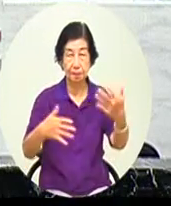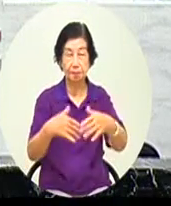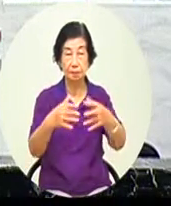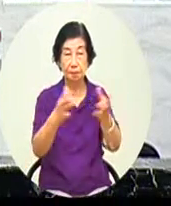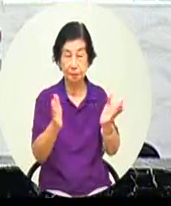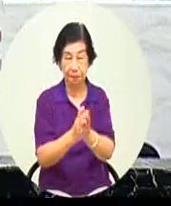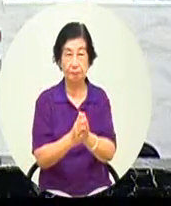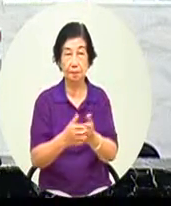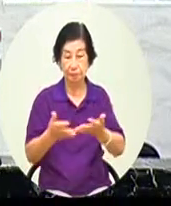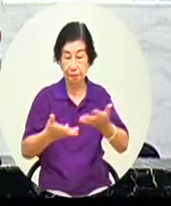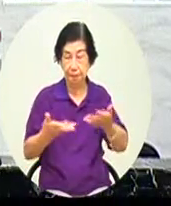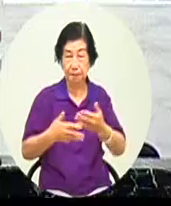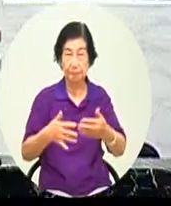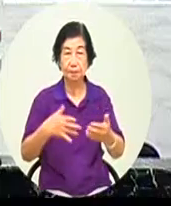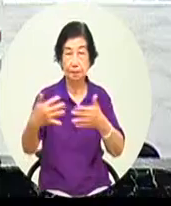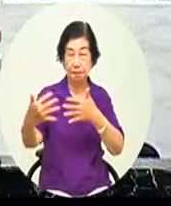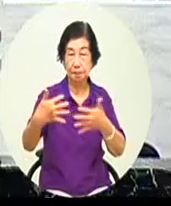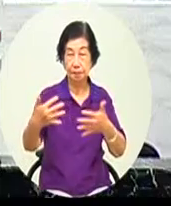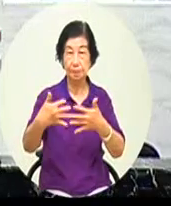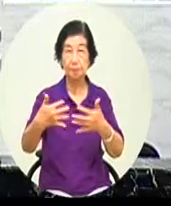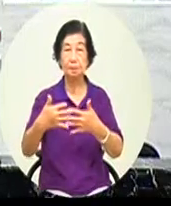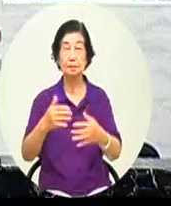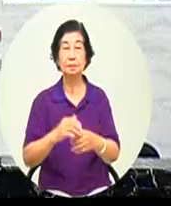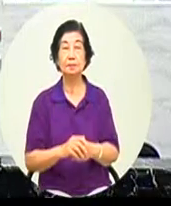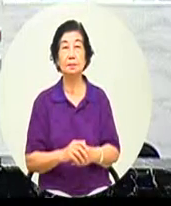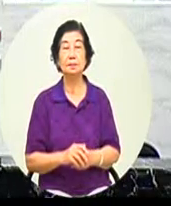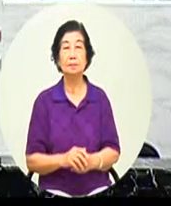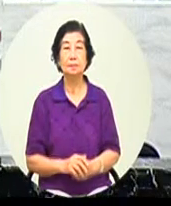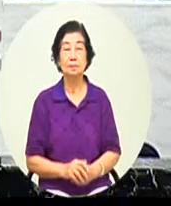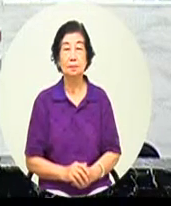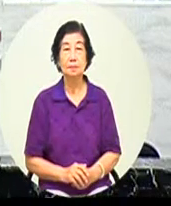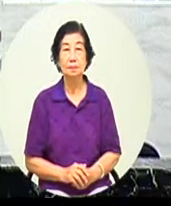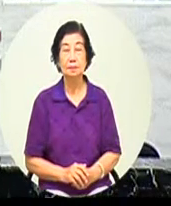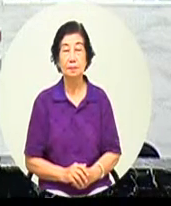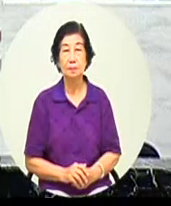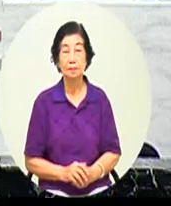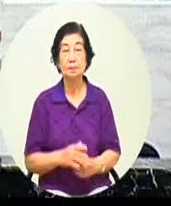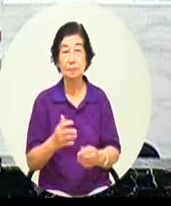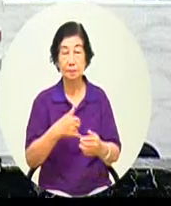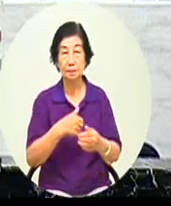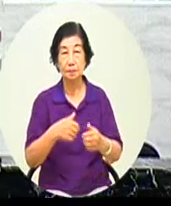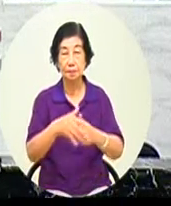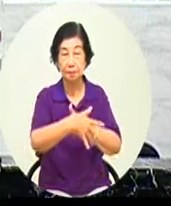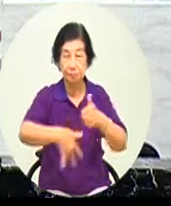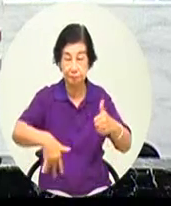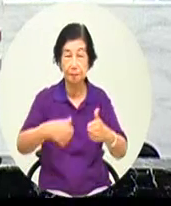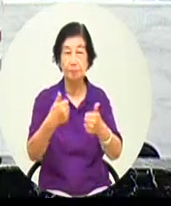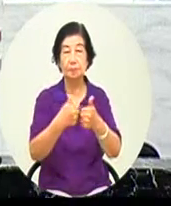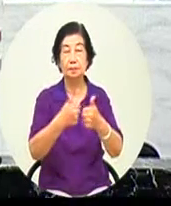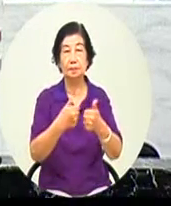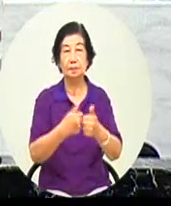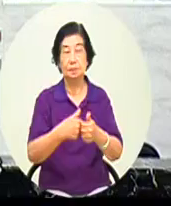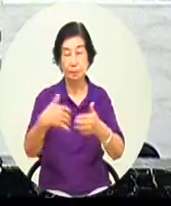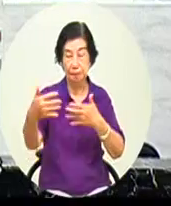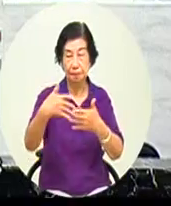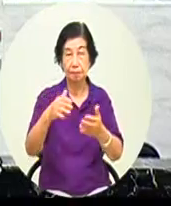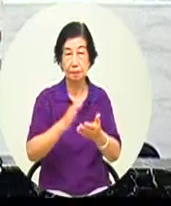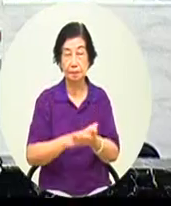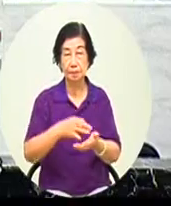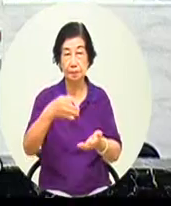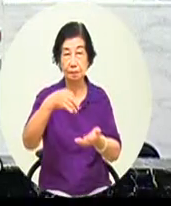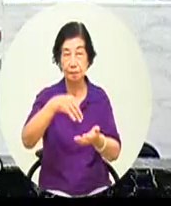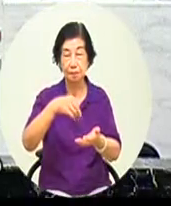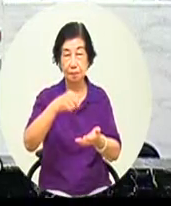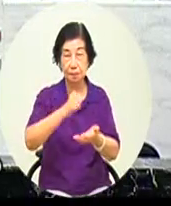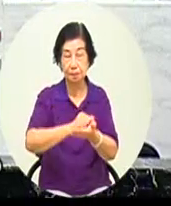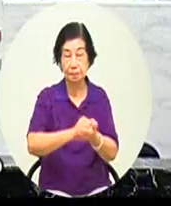务质询。那现在是非委员会的议员来质询哈。那登记第一位的是